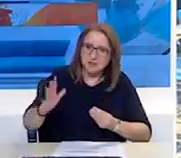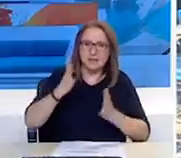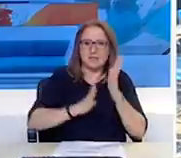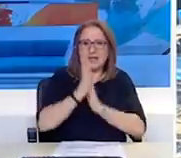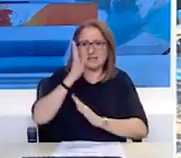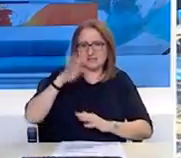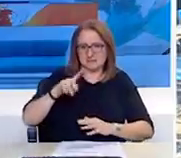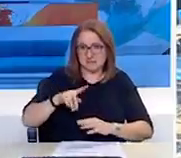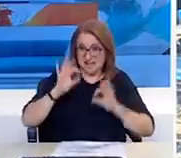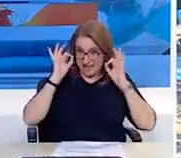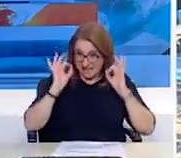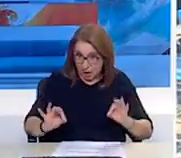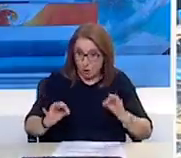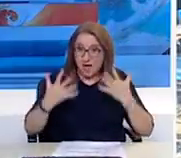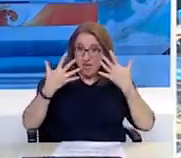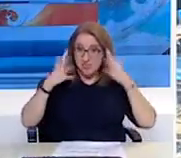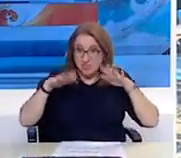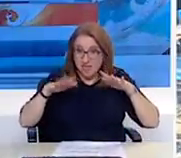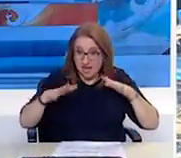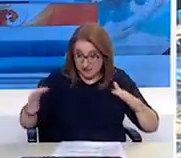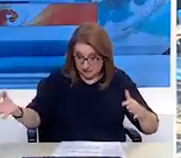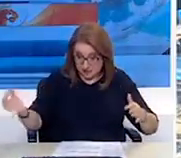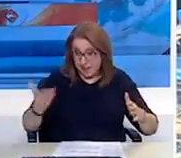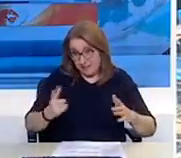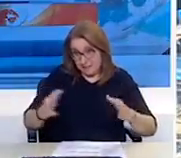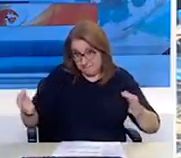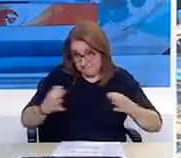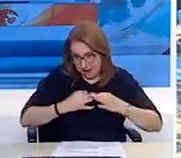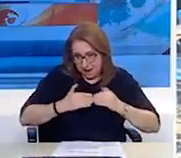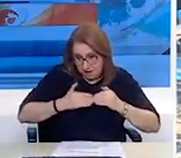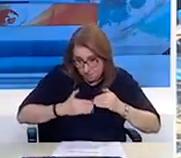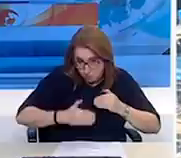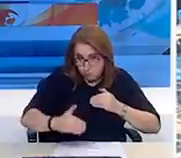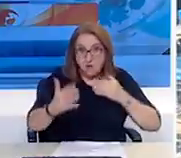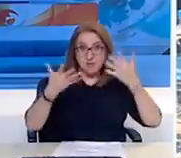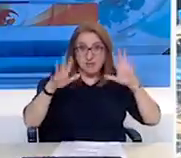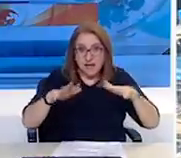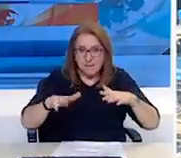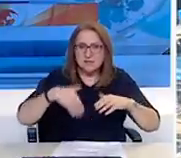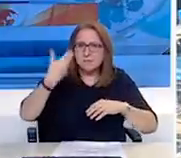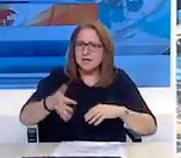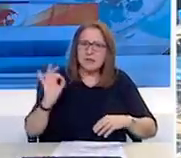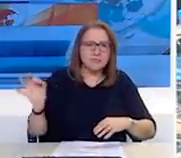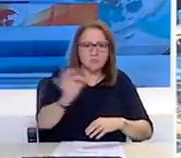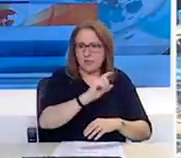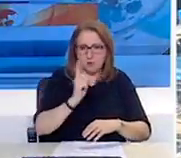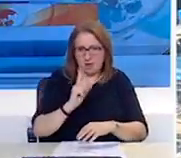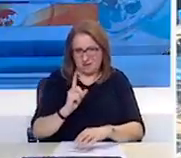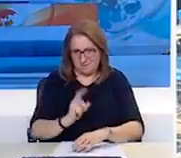μειώνεται πάρα πολύ αυτή η πιθανότητα. Άρα ανησυχούμε λιγότερο και εμπιστευόμαστε ακόμα περισσότερο τις ποιοτικές μοριακές